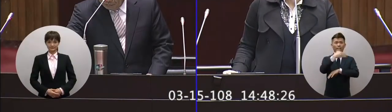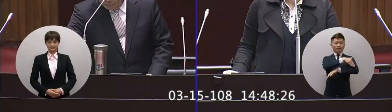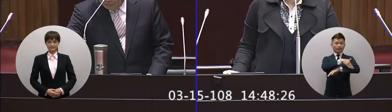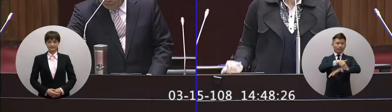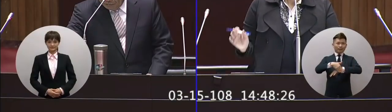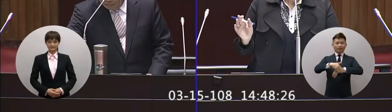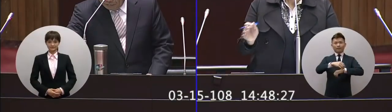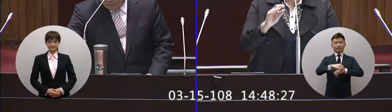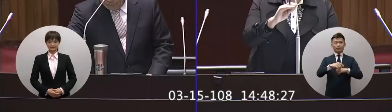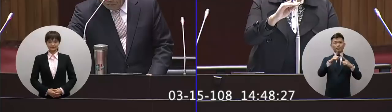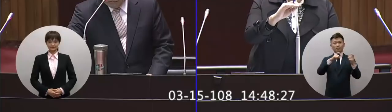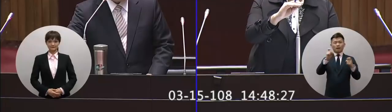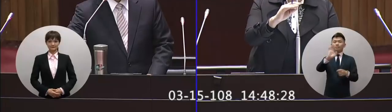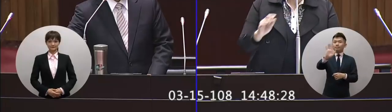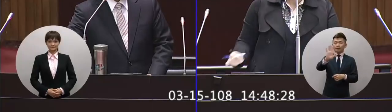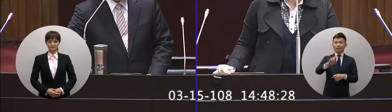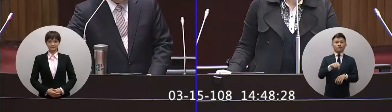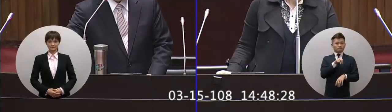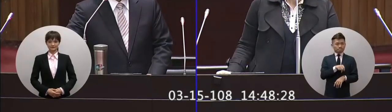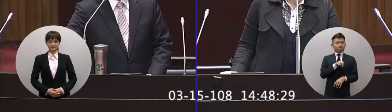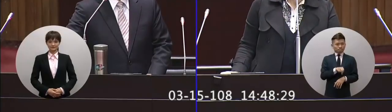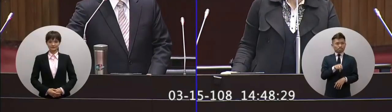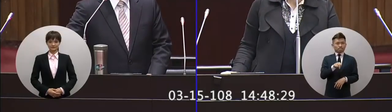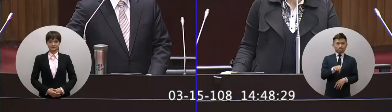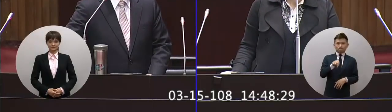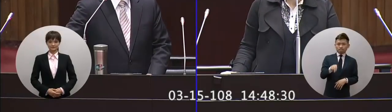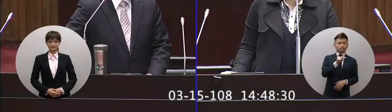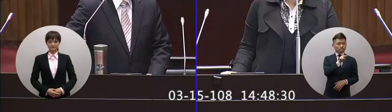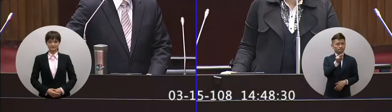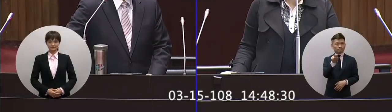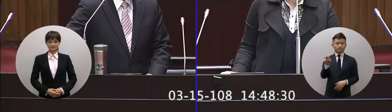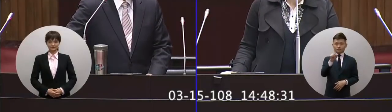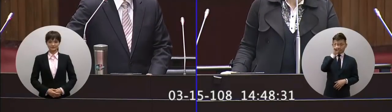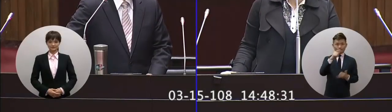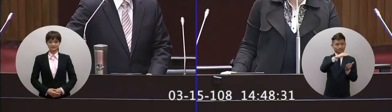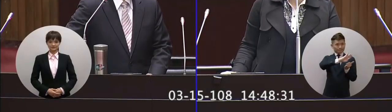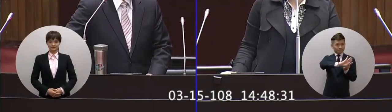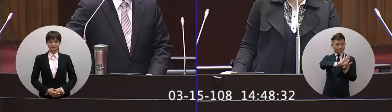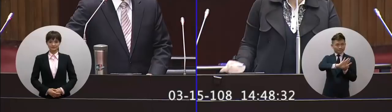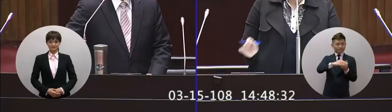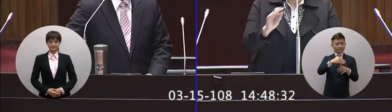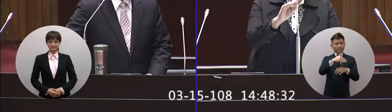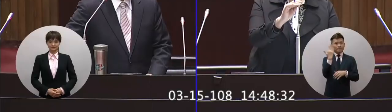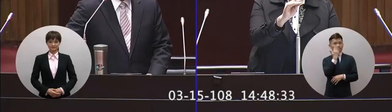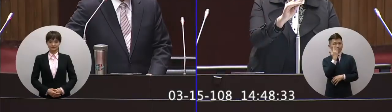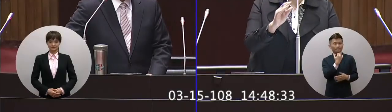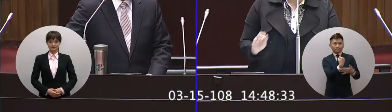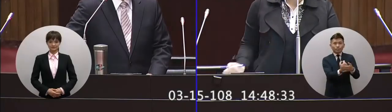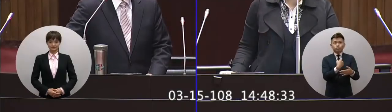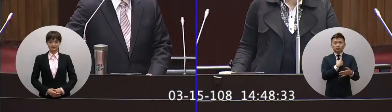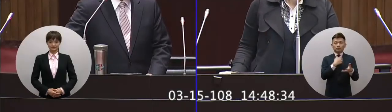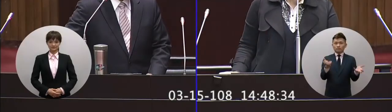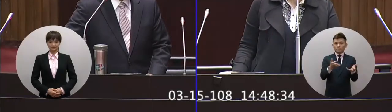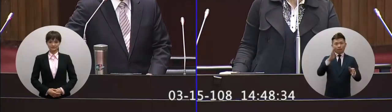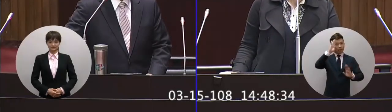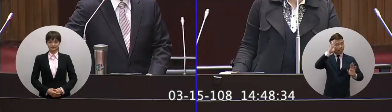行动，开始行脚，而希望能够保留东海岸的美景，拒绝不当的开